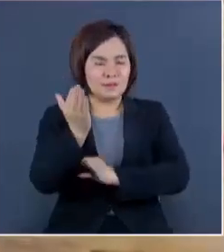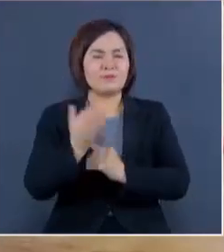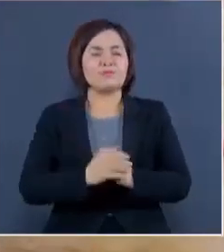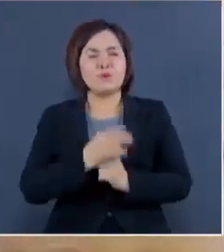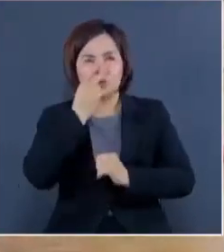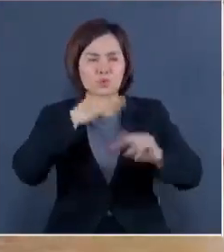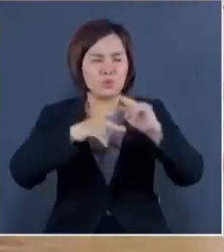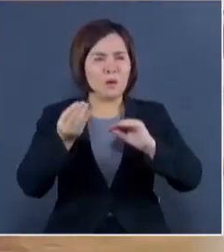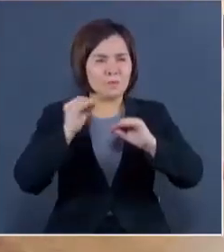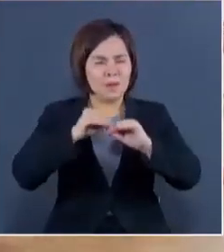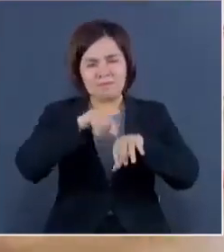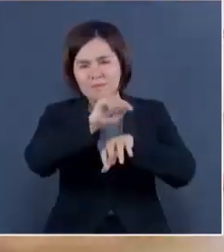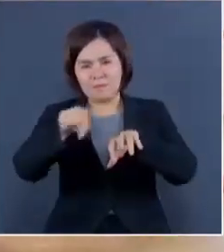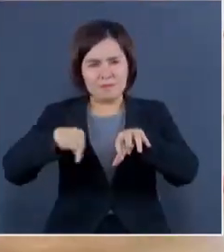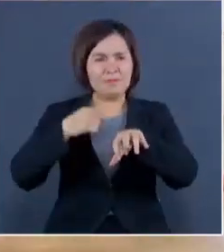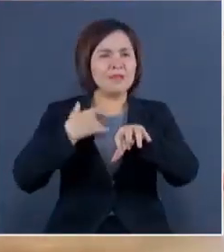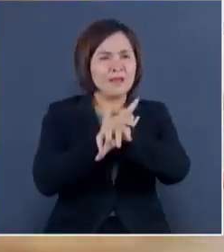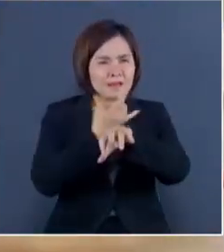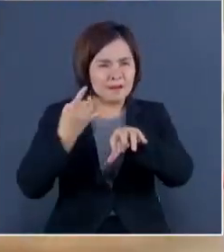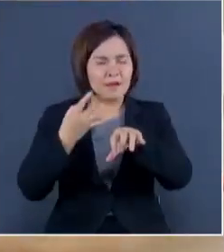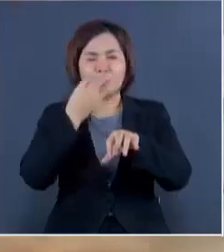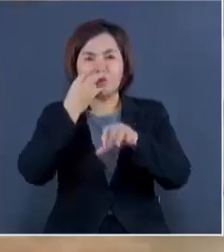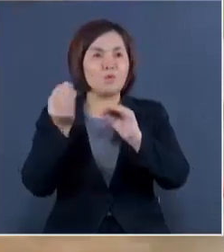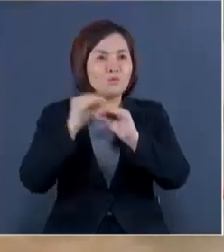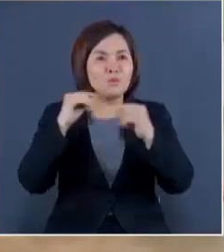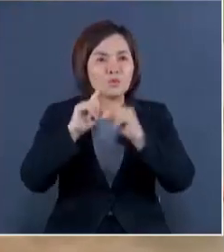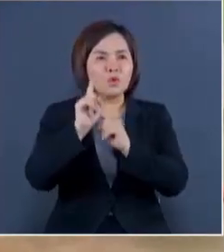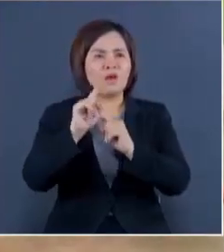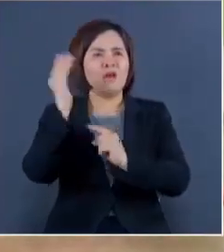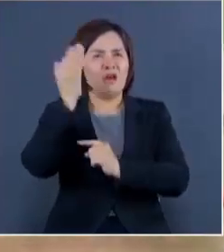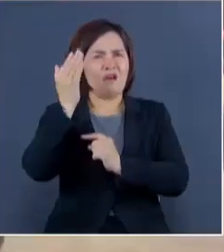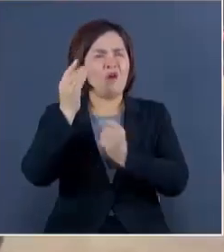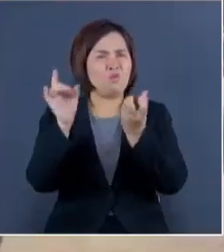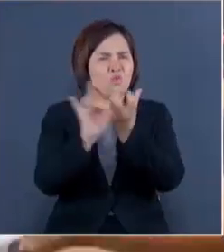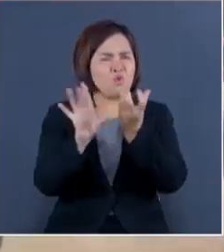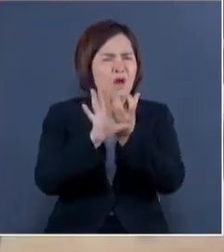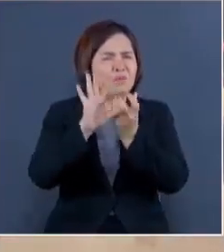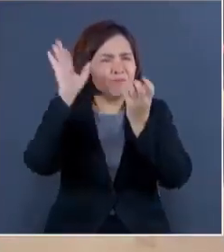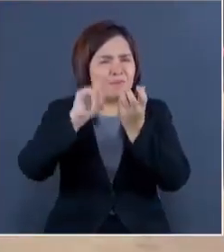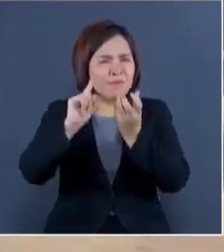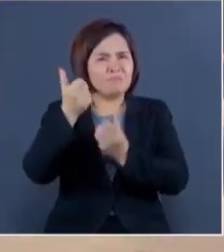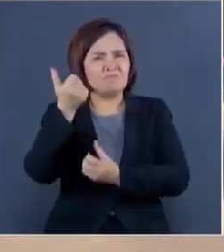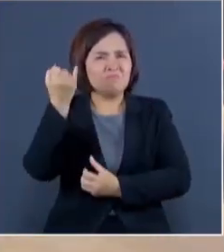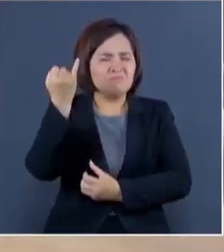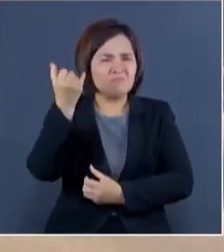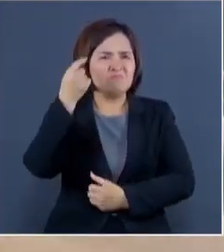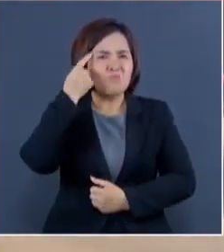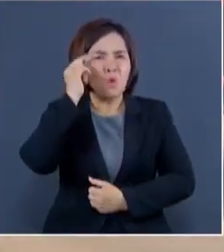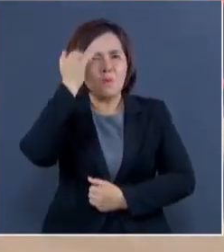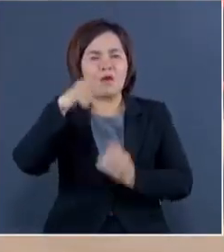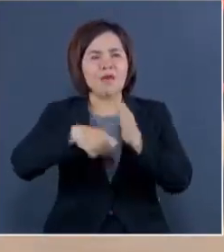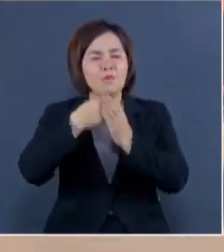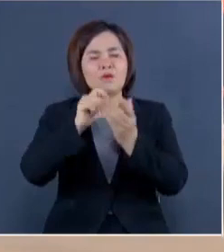ข้าตรวจสอบพื้นที่ต่อไปรวมไปถึงเจ้าหน้าที่จะไปตรวจสอบเรื่องของคุณภาพอากาศครับเพราะว่าจะต้องไปตรวจสอบด้วยว่าสารเ